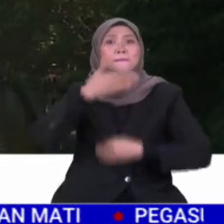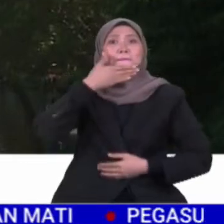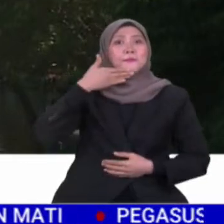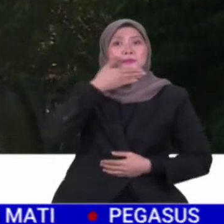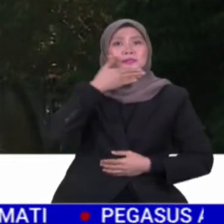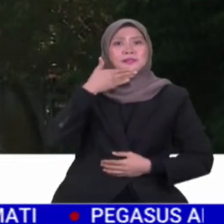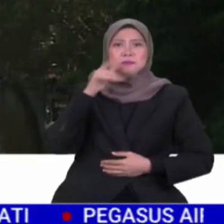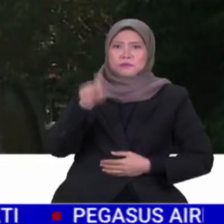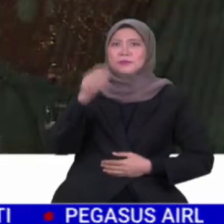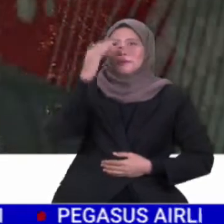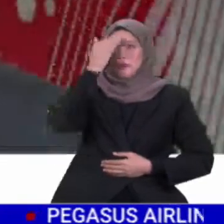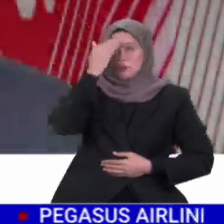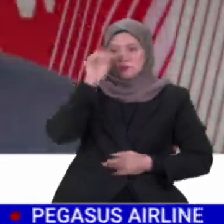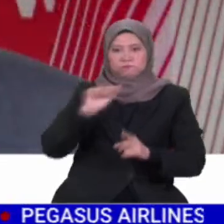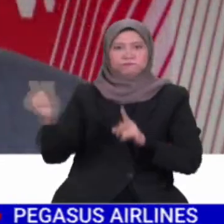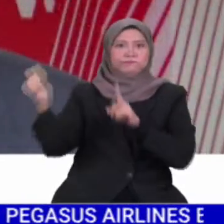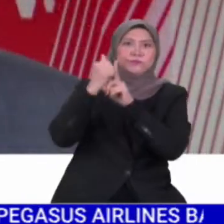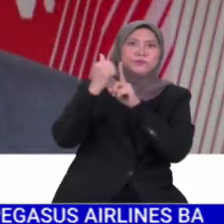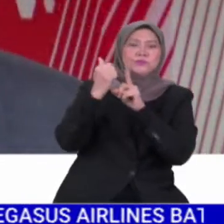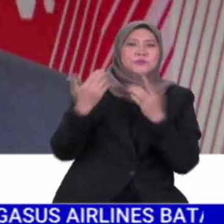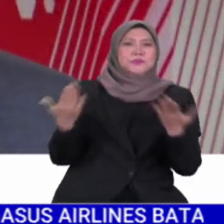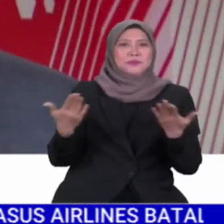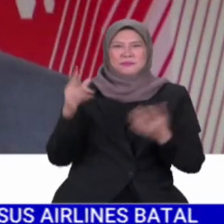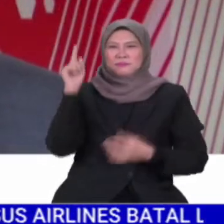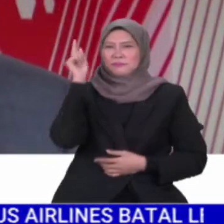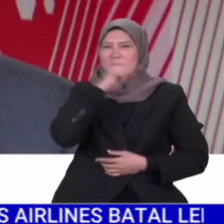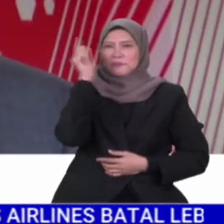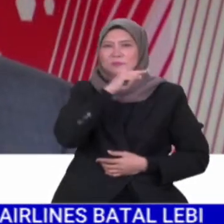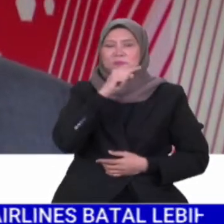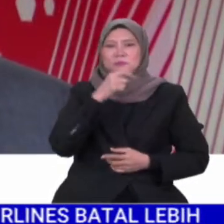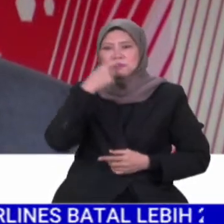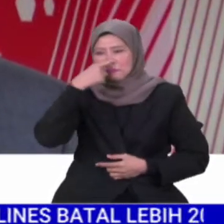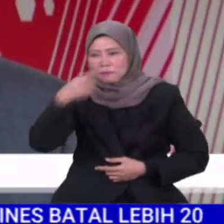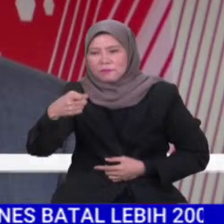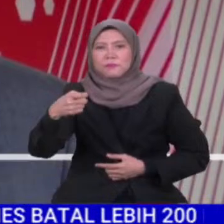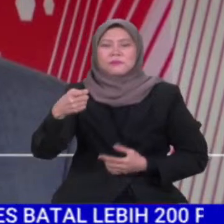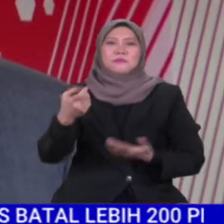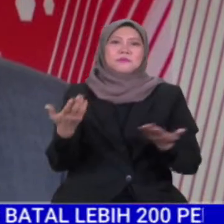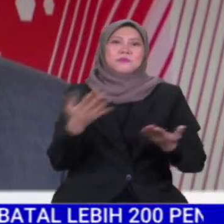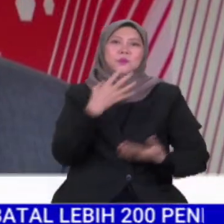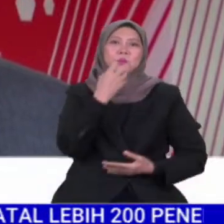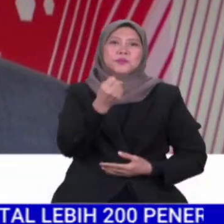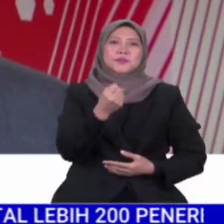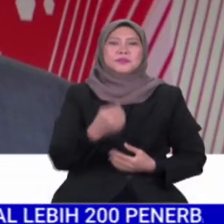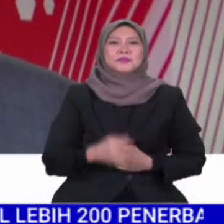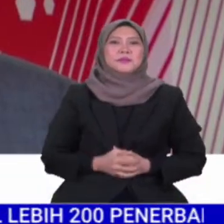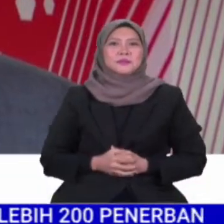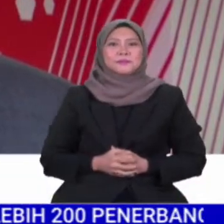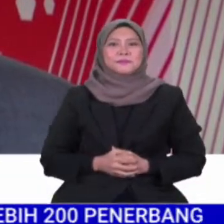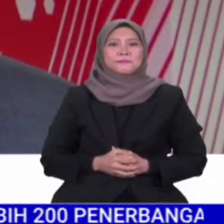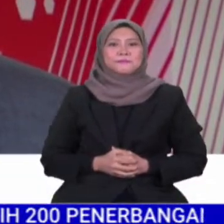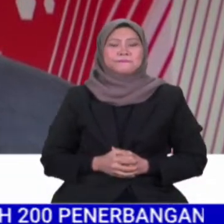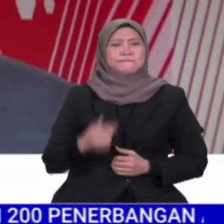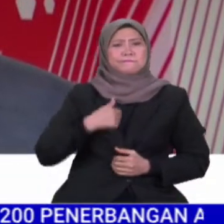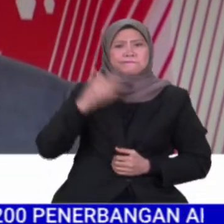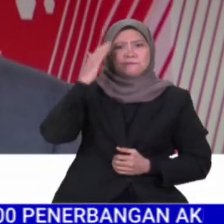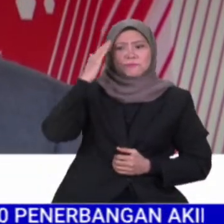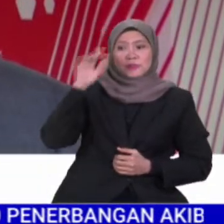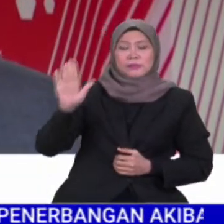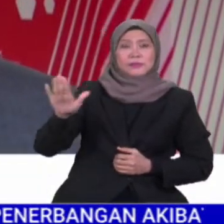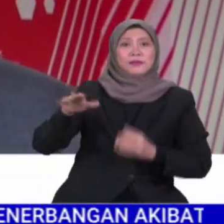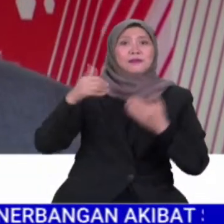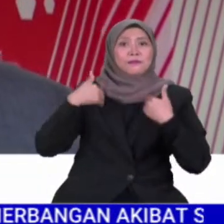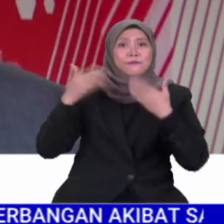cakna mengenai sindiket penipuan pekerjaan yang semakin mengganas. Sebab saya melihat mereka-mereka yang ditahan di luar negara